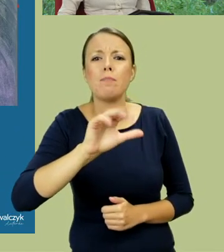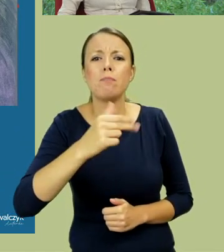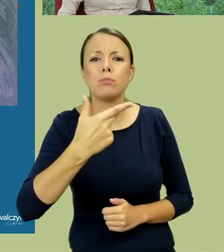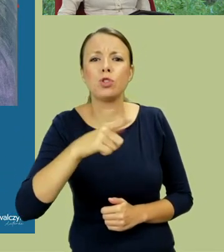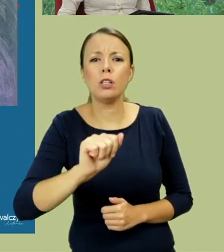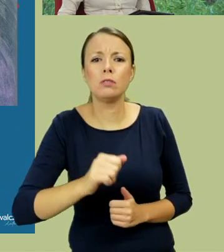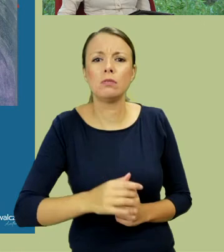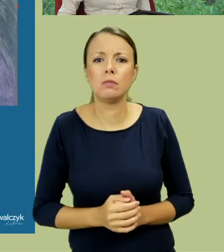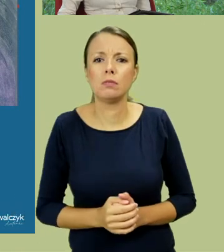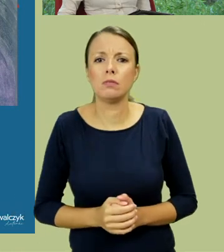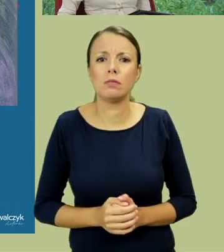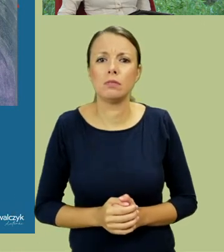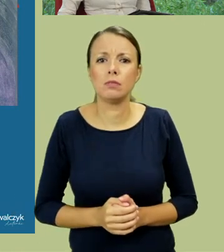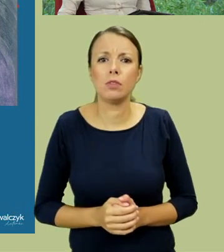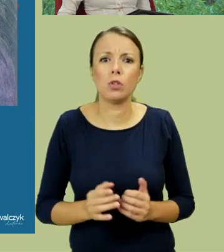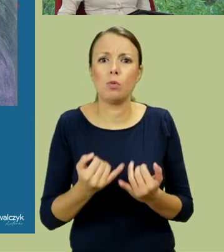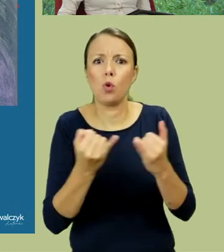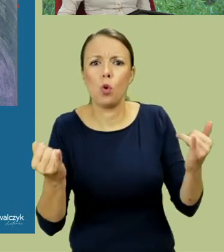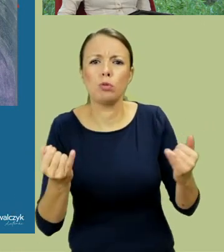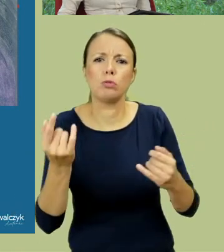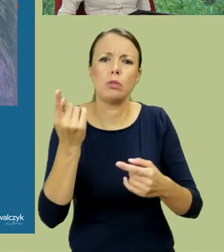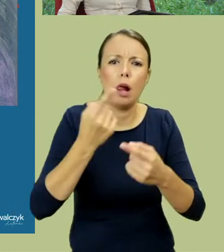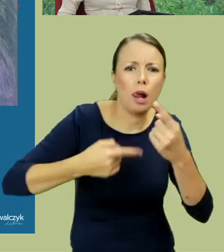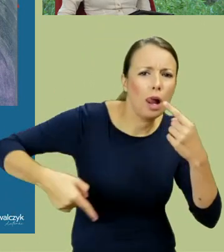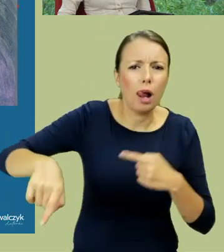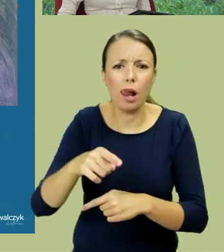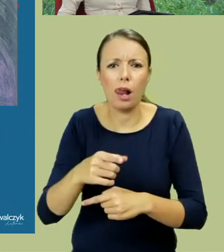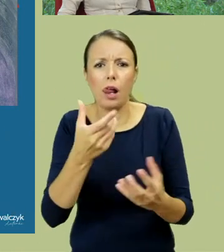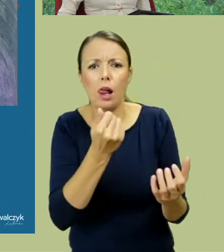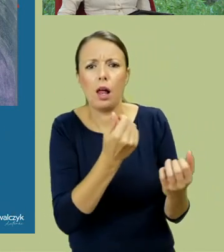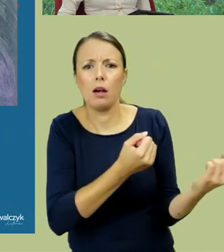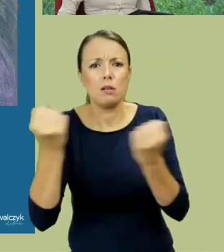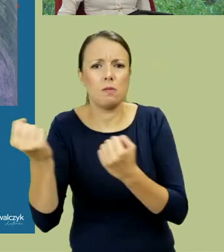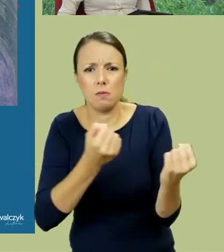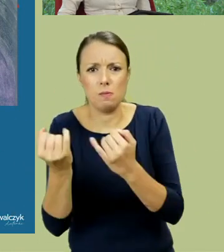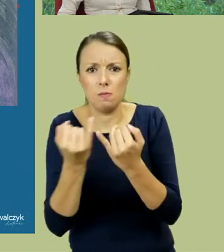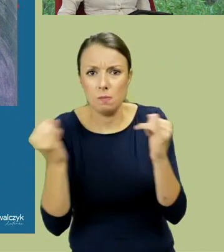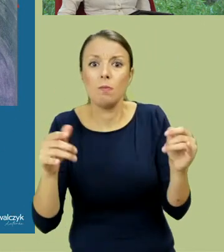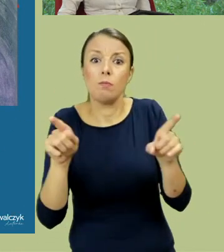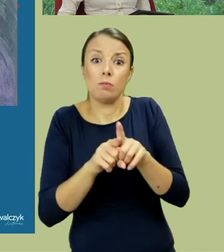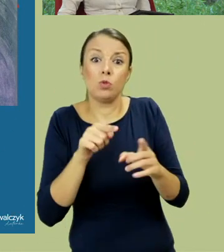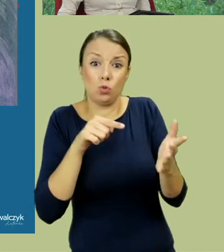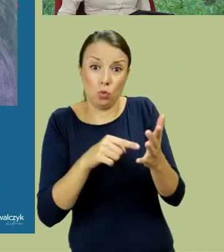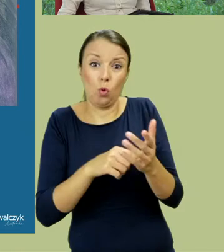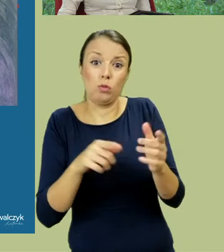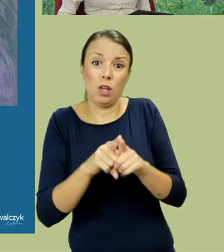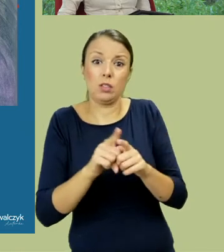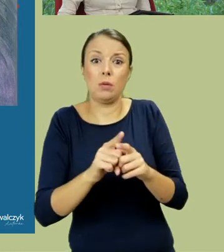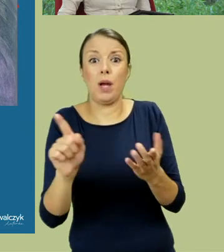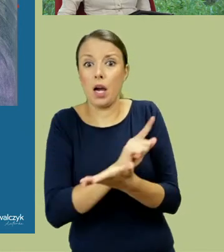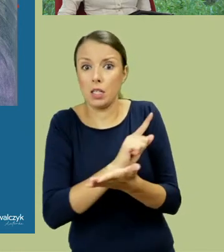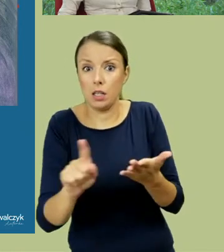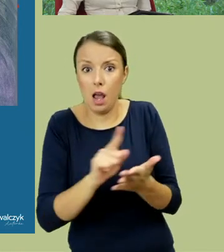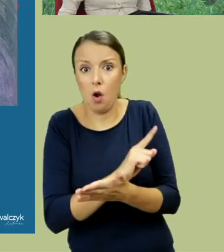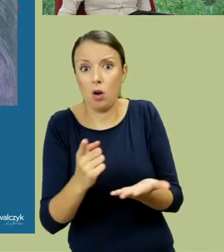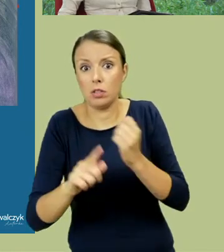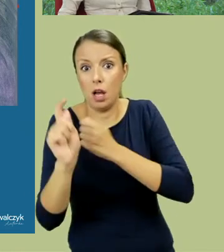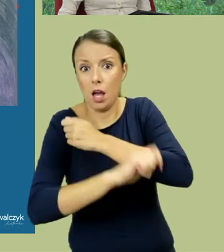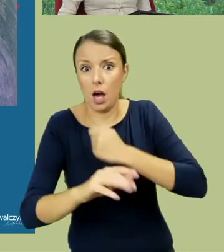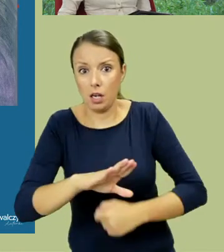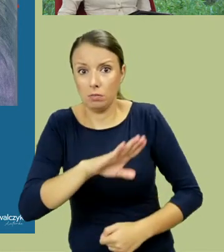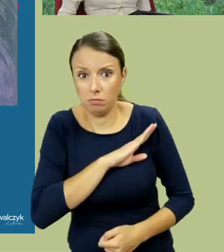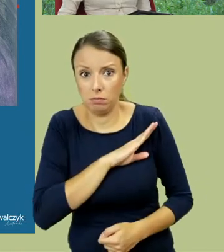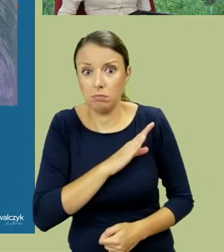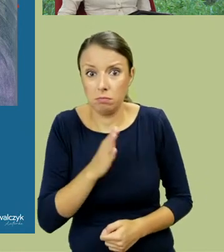niebezpieczną, zagrożoną wieloletnim więzieniem, zsyłką i karą śmierci. I wykorzystywały z